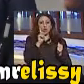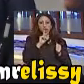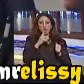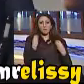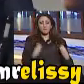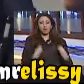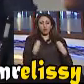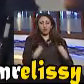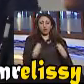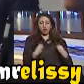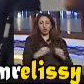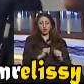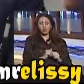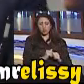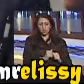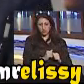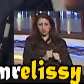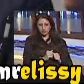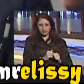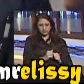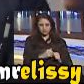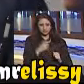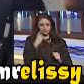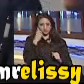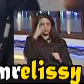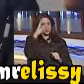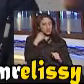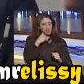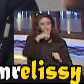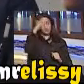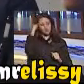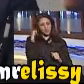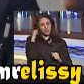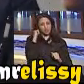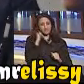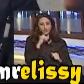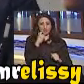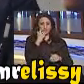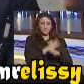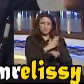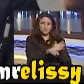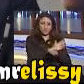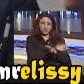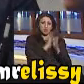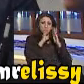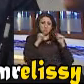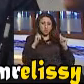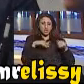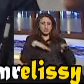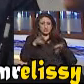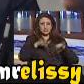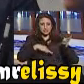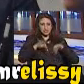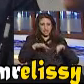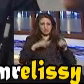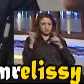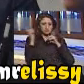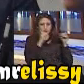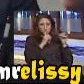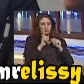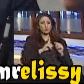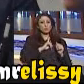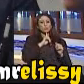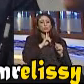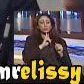قوة. في حلقة السبت اللي فات اتكلمت عن تعب المصريين من السياسة وحالة القرف